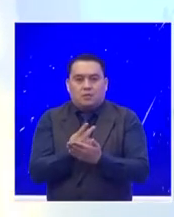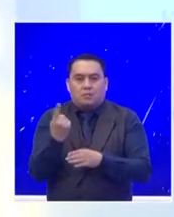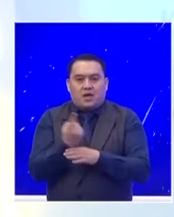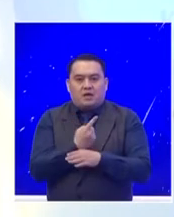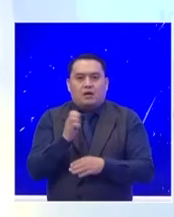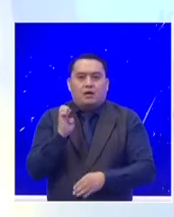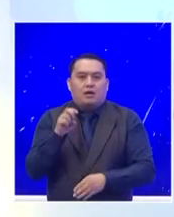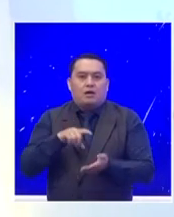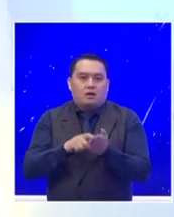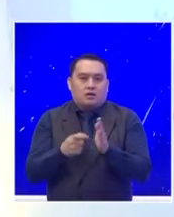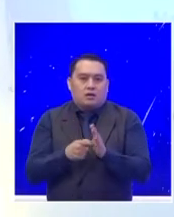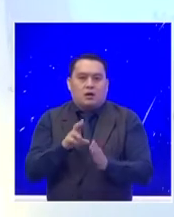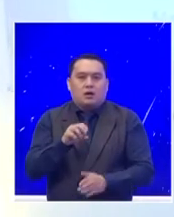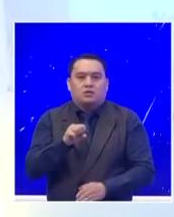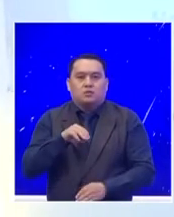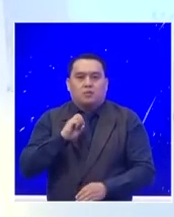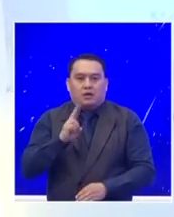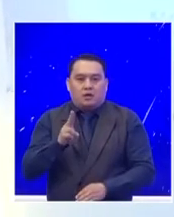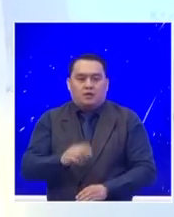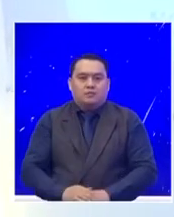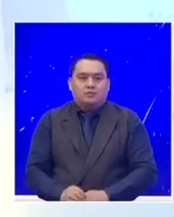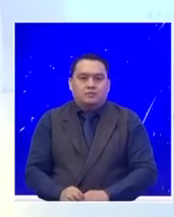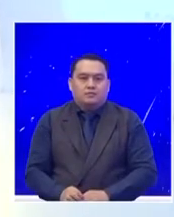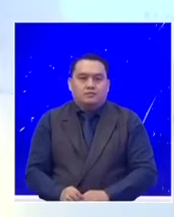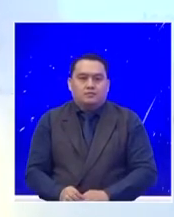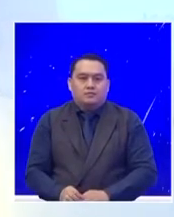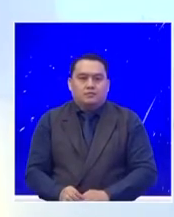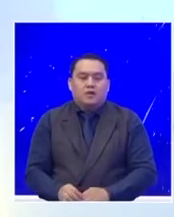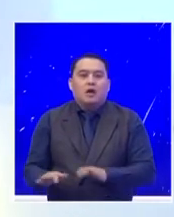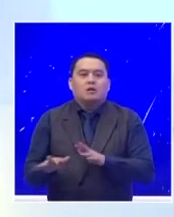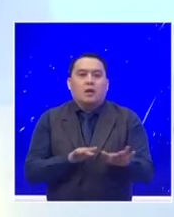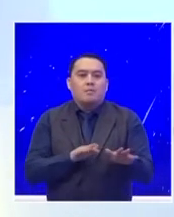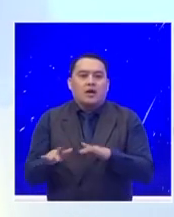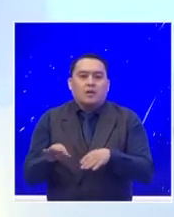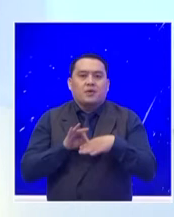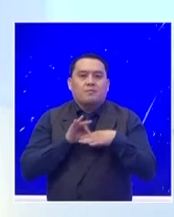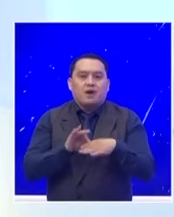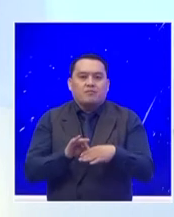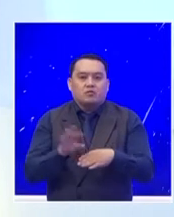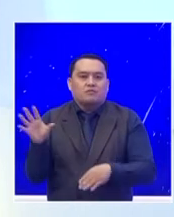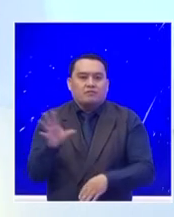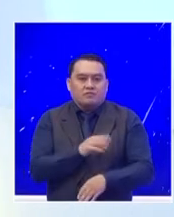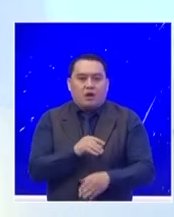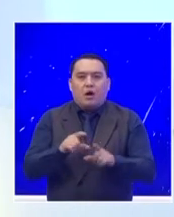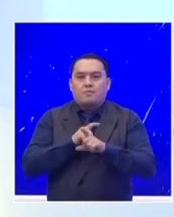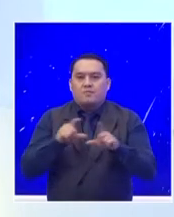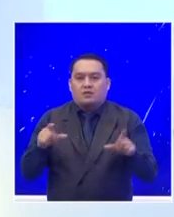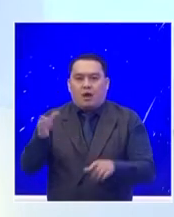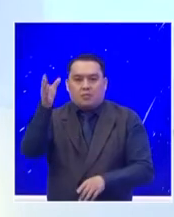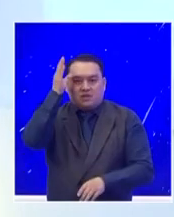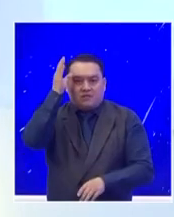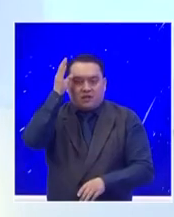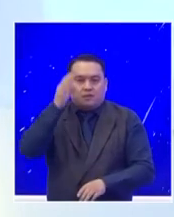1 А-класса Кожебек Алихан. Вот. Данные мероприятия проводятся во всех объектах